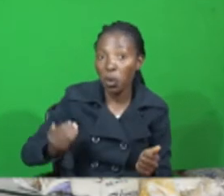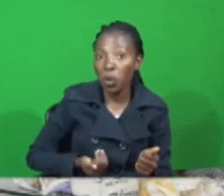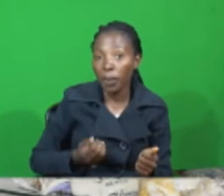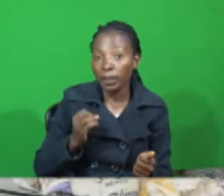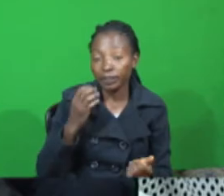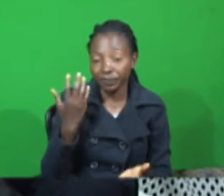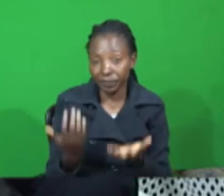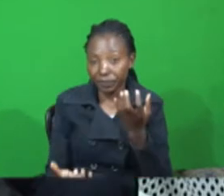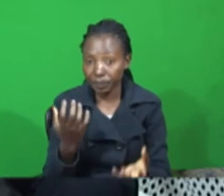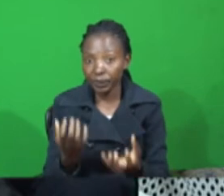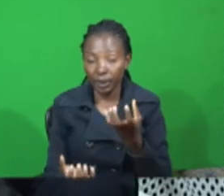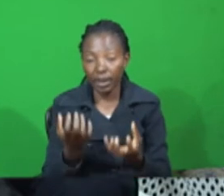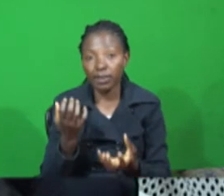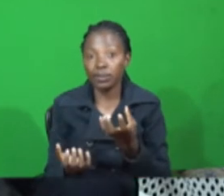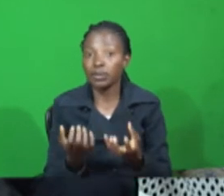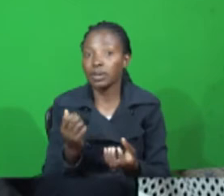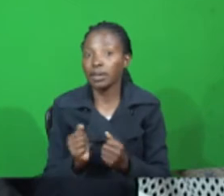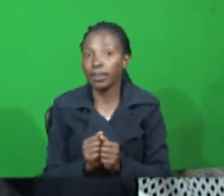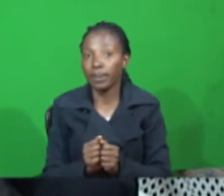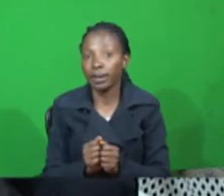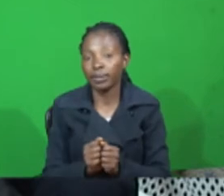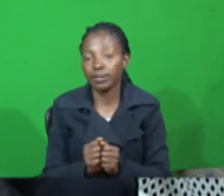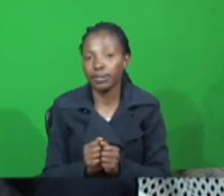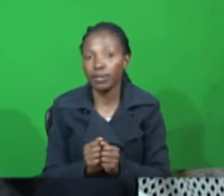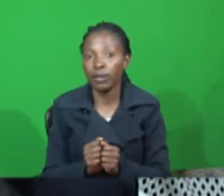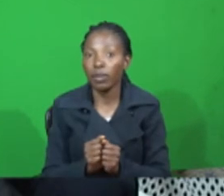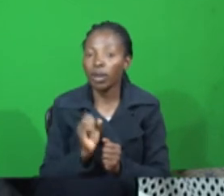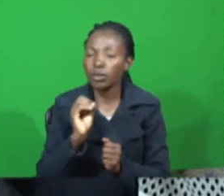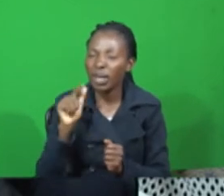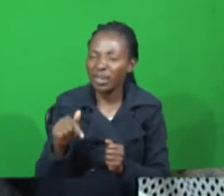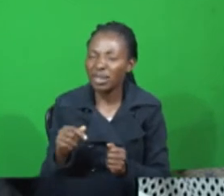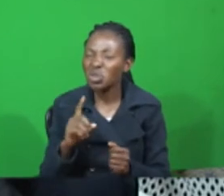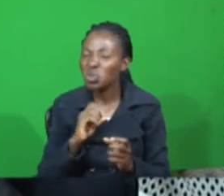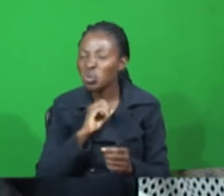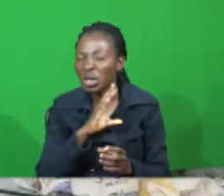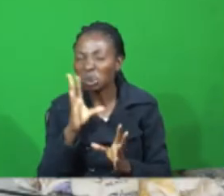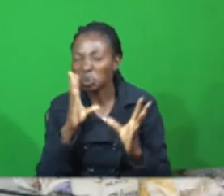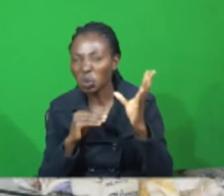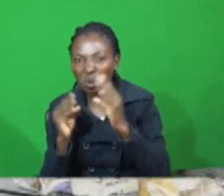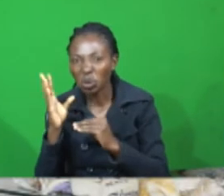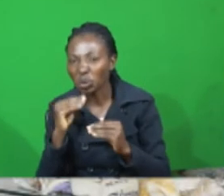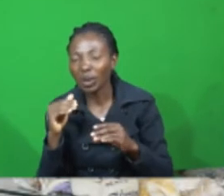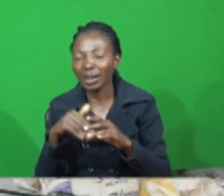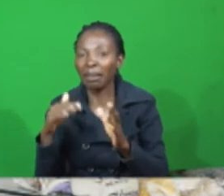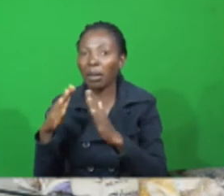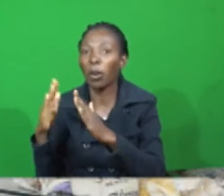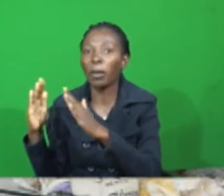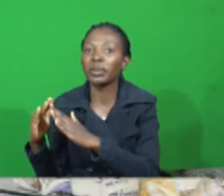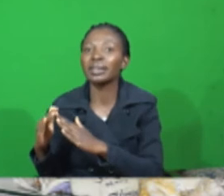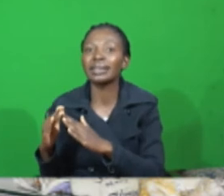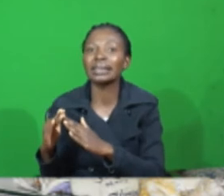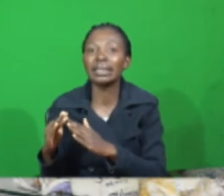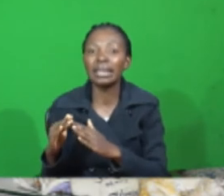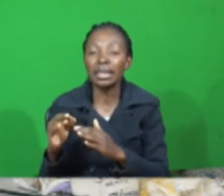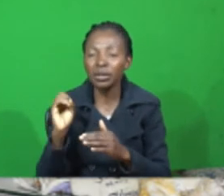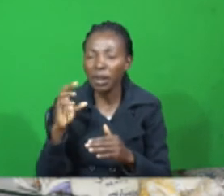Anaumbofunga kaivi. Zvikanzi uyai naye adi apiswe. Saka inyaya yakatotaurika munharaunda yaigara Judha. Vachitoratidza